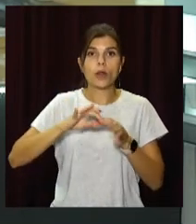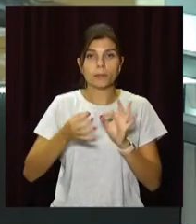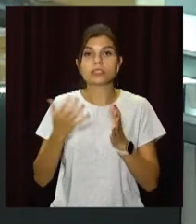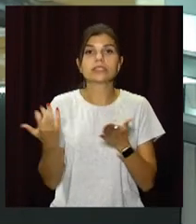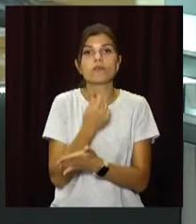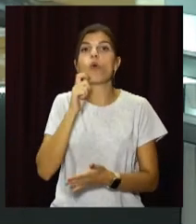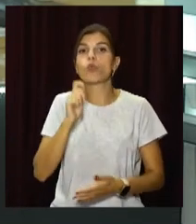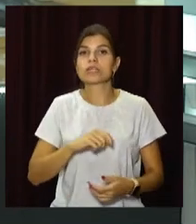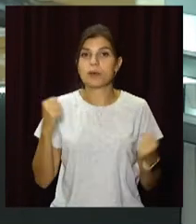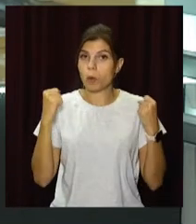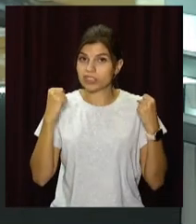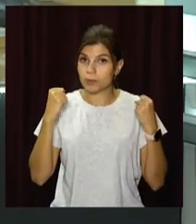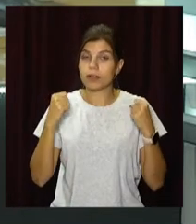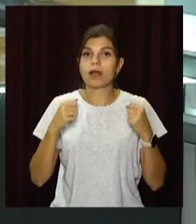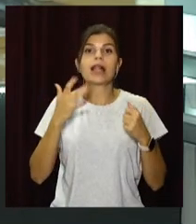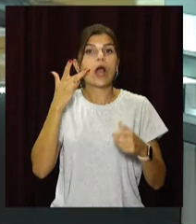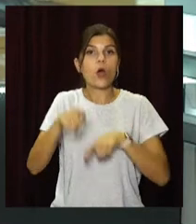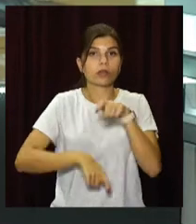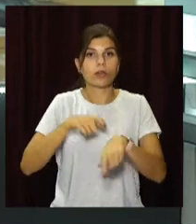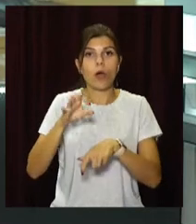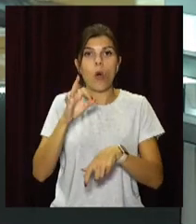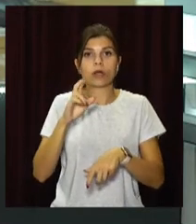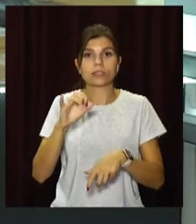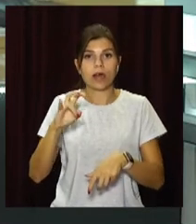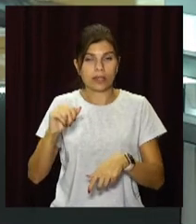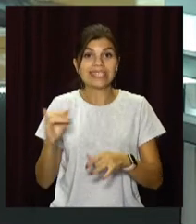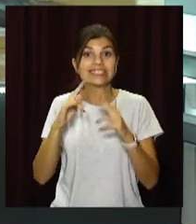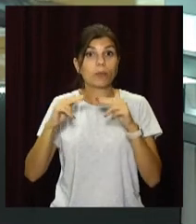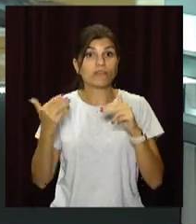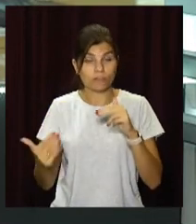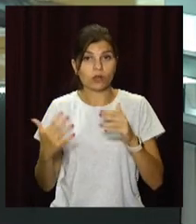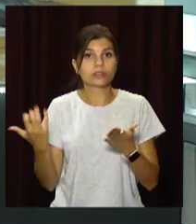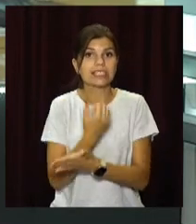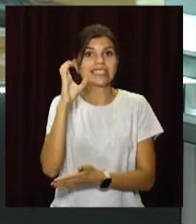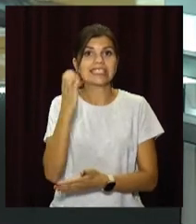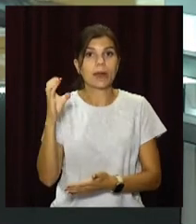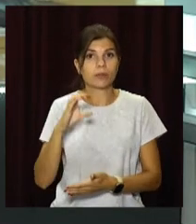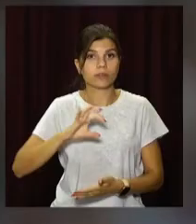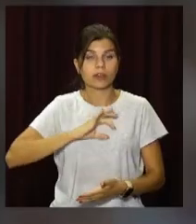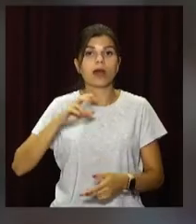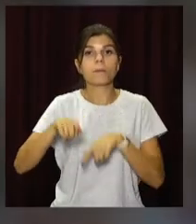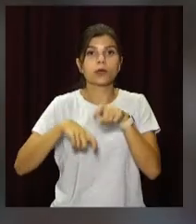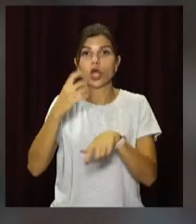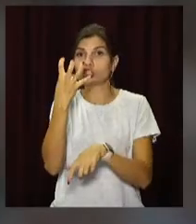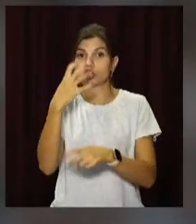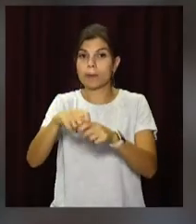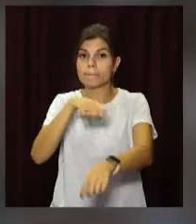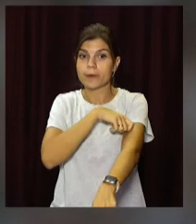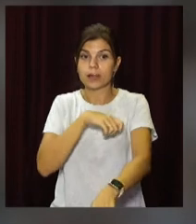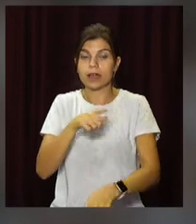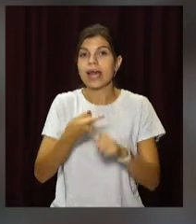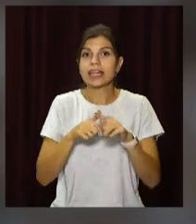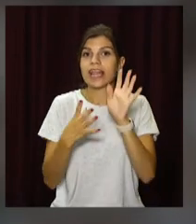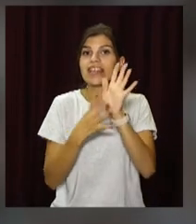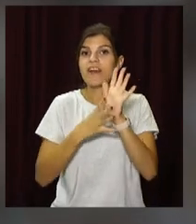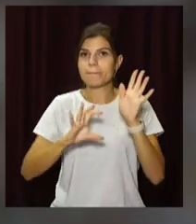завоювали українські спортсмени. Легкоатлетка Оксана Бутурчук із Дніпропетровщини здобула срібло в бігу на дистанції 400 метрів. Це